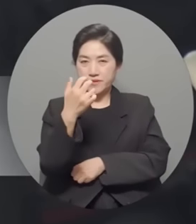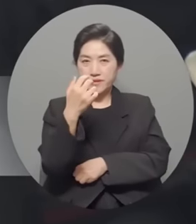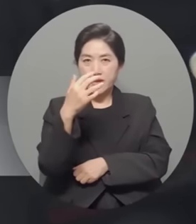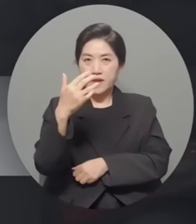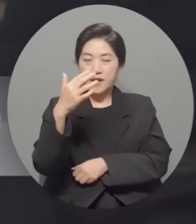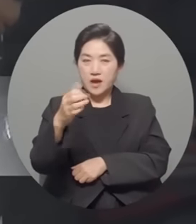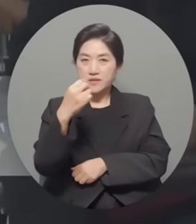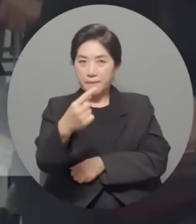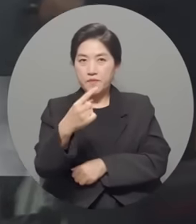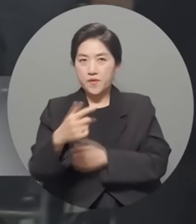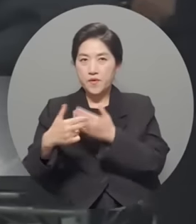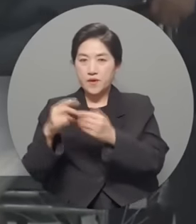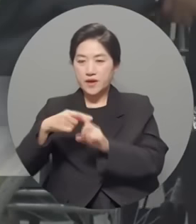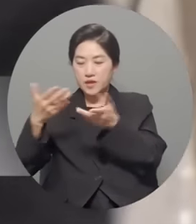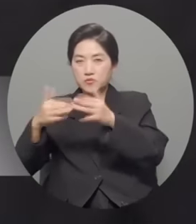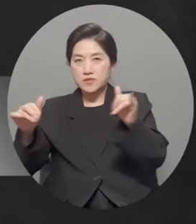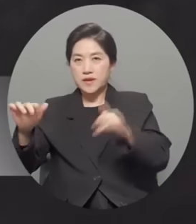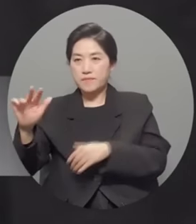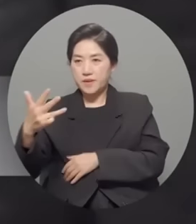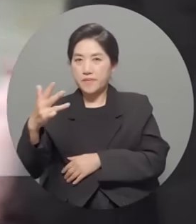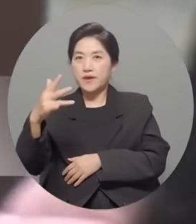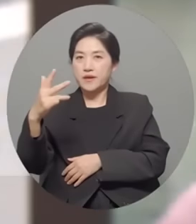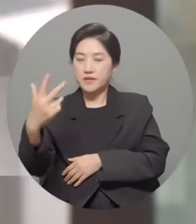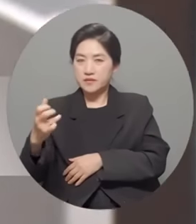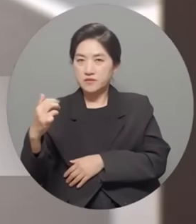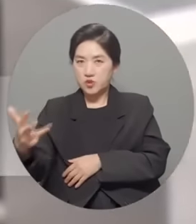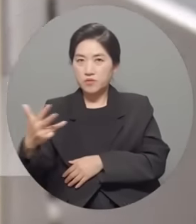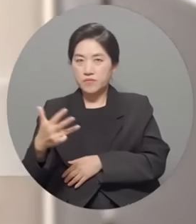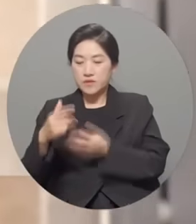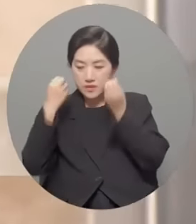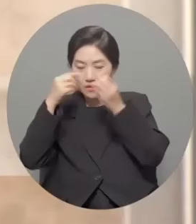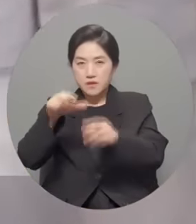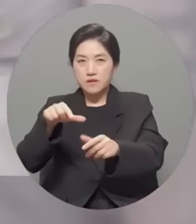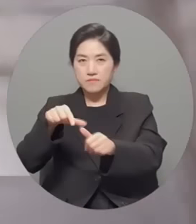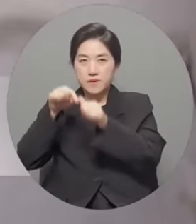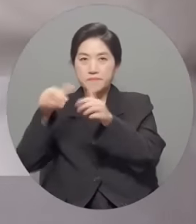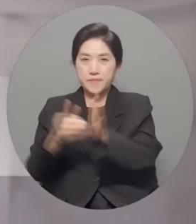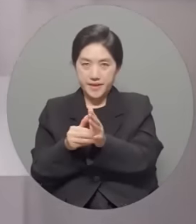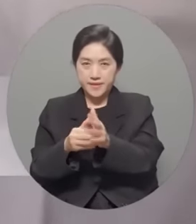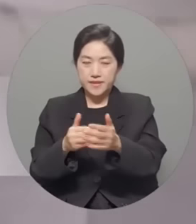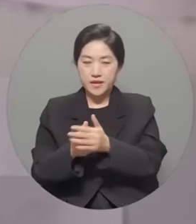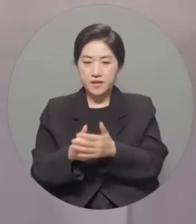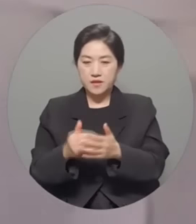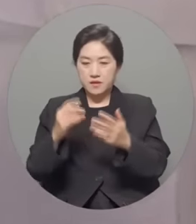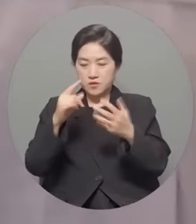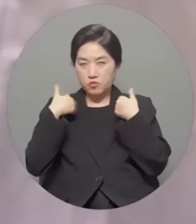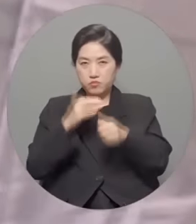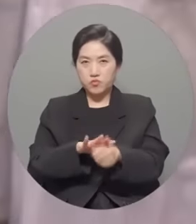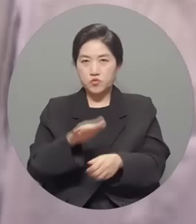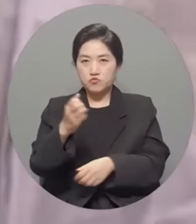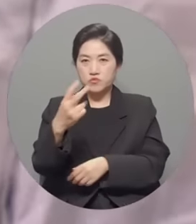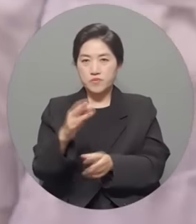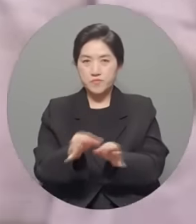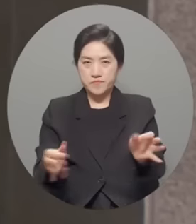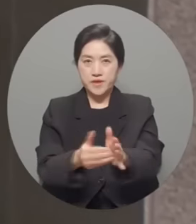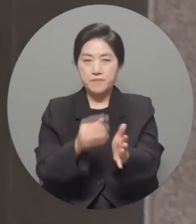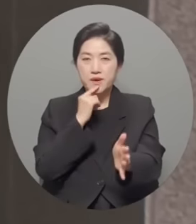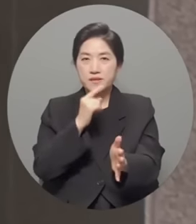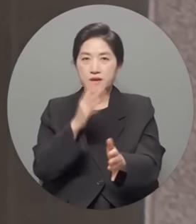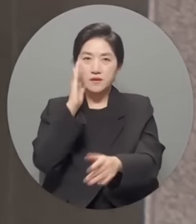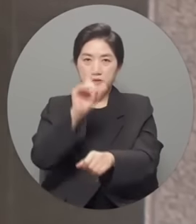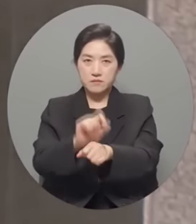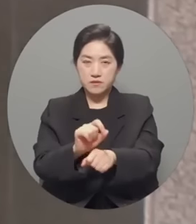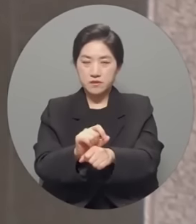간호사 878명을 신규 채용해 국고 보조금 92억 원을 지급했다고 전했습니다. 대통령실 관계자는